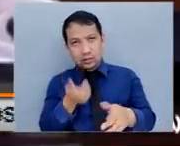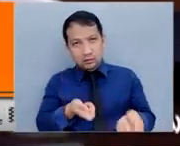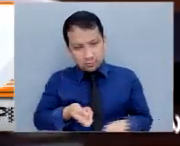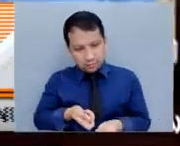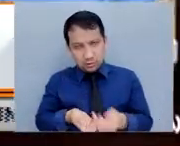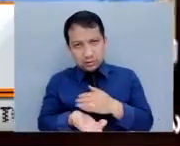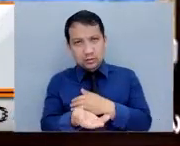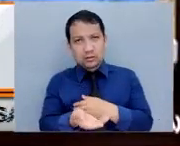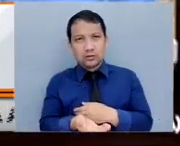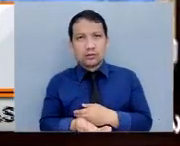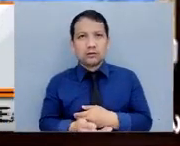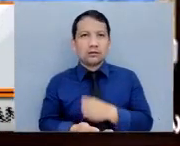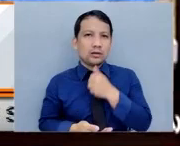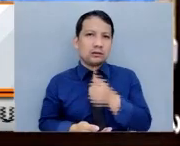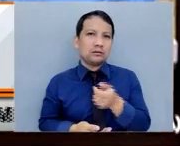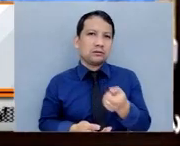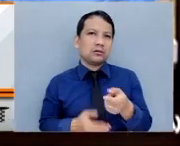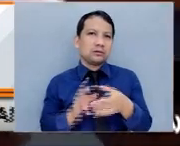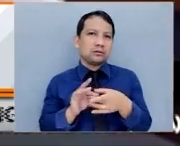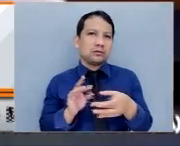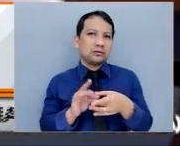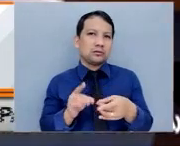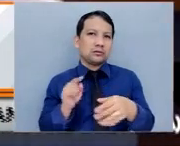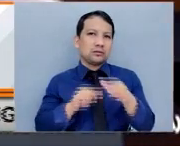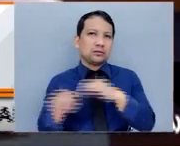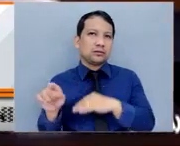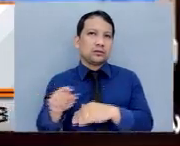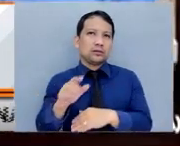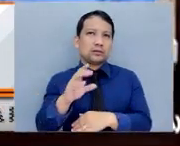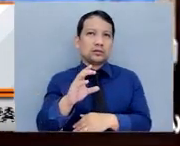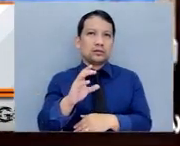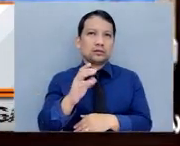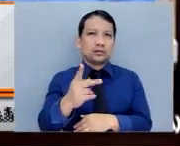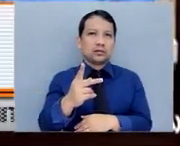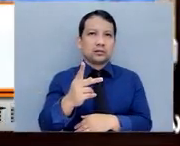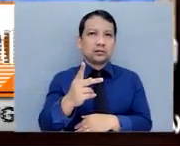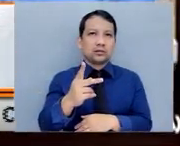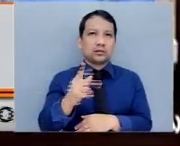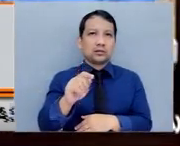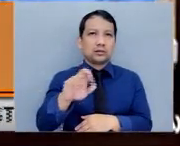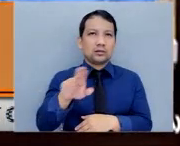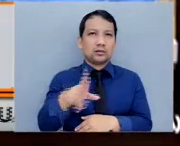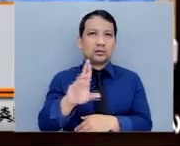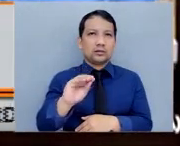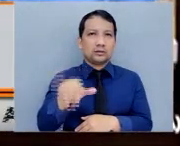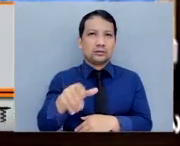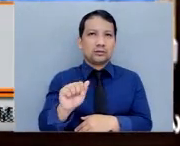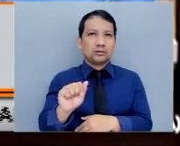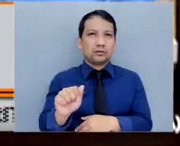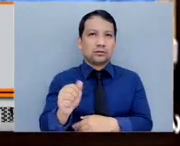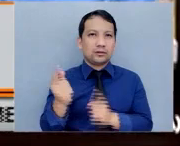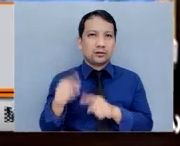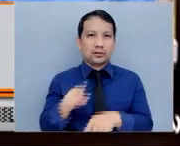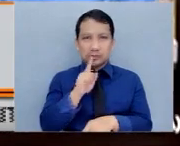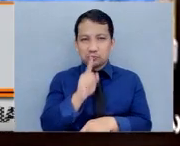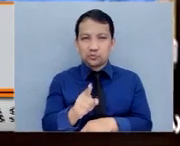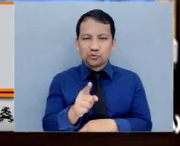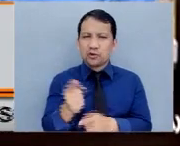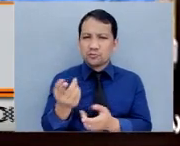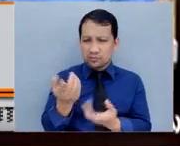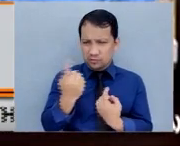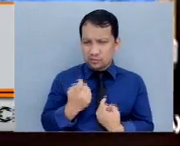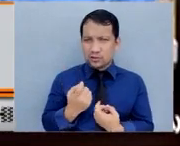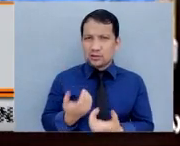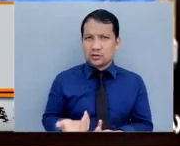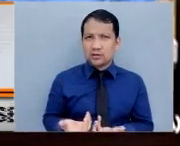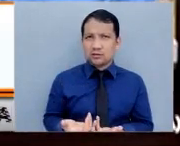Padilla, hindi kumbinsido sa kwento ng pagtakas ni Cataroja. Aminin mo na talaga, ano ba talaga ang nangyari? Ano ba